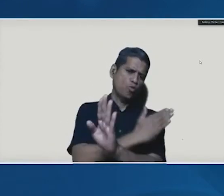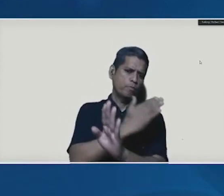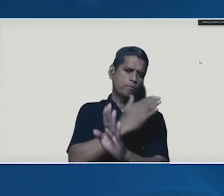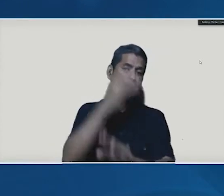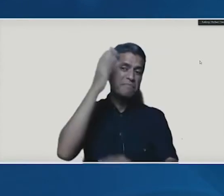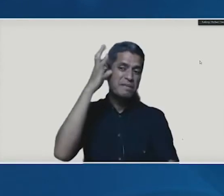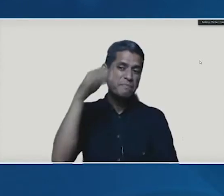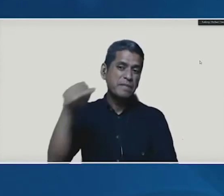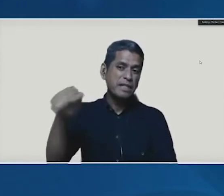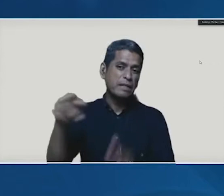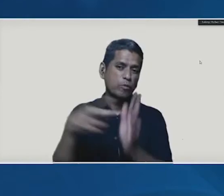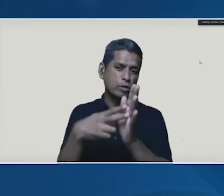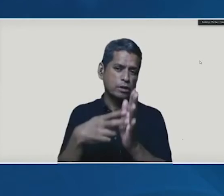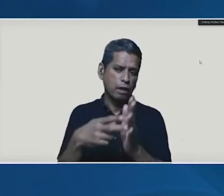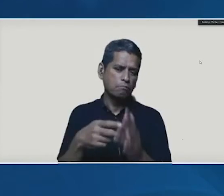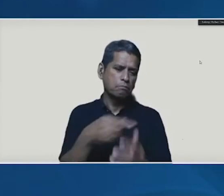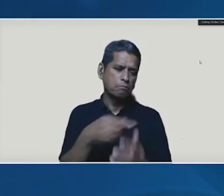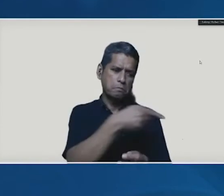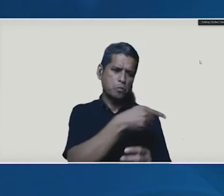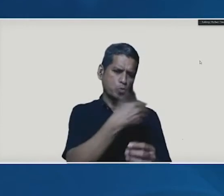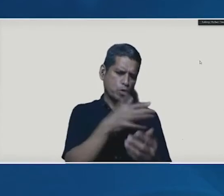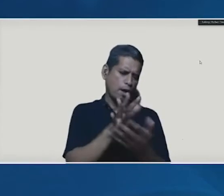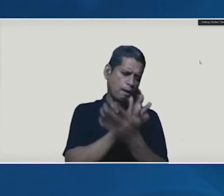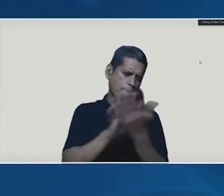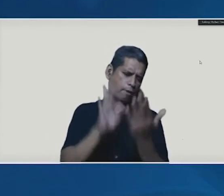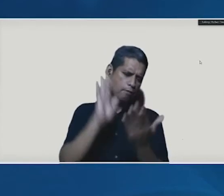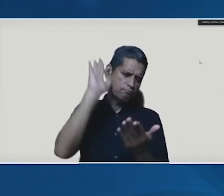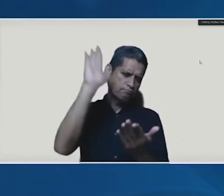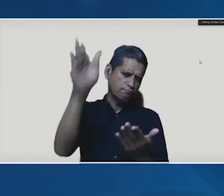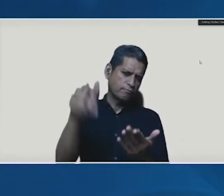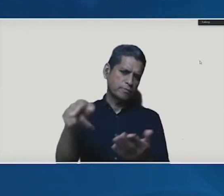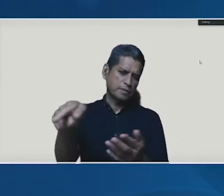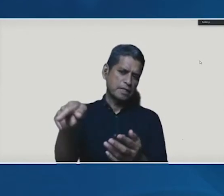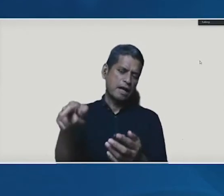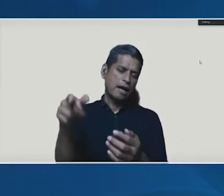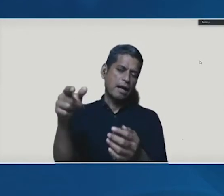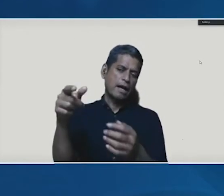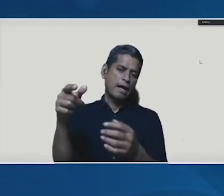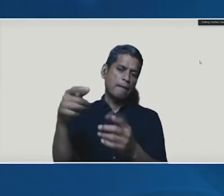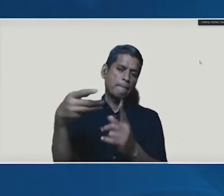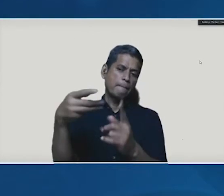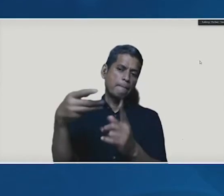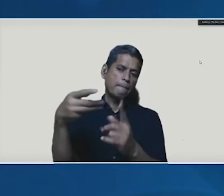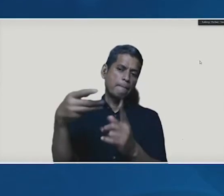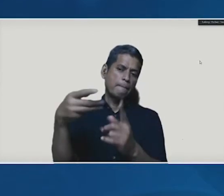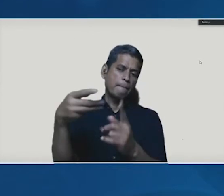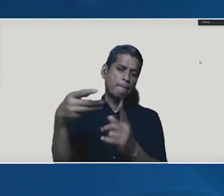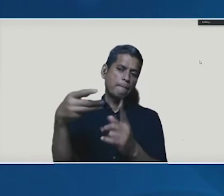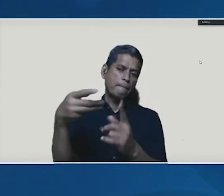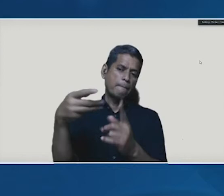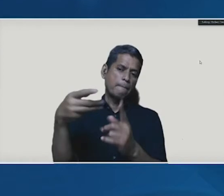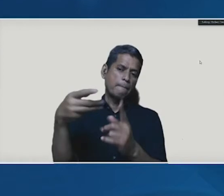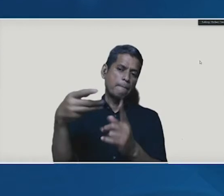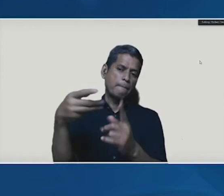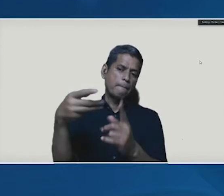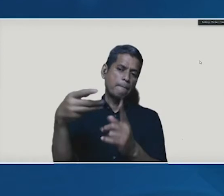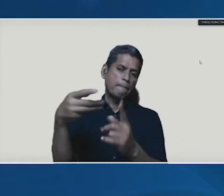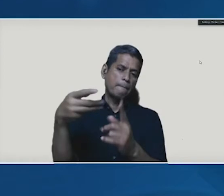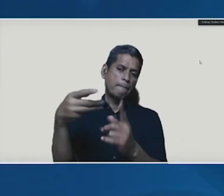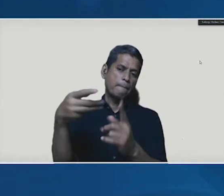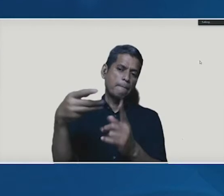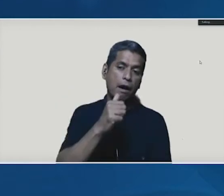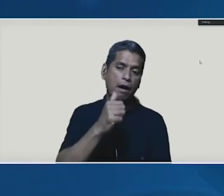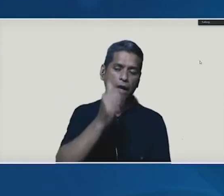bahwa akan ada tokoh yang bernama Kores dan benar Quraisy